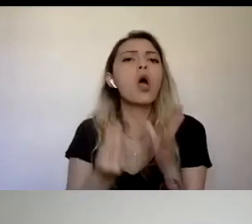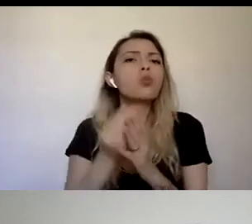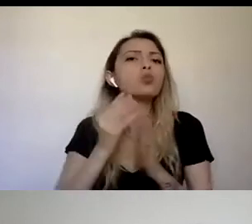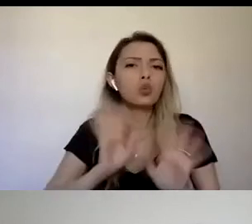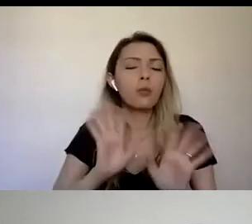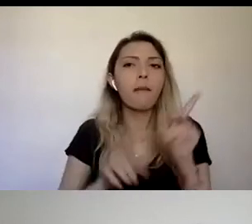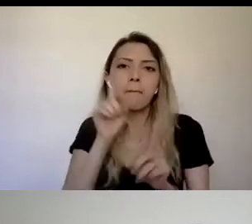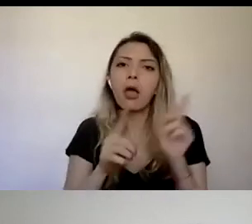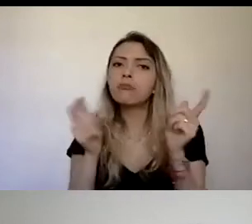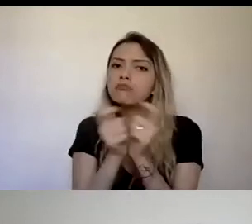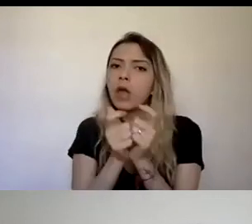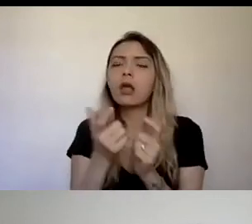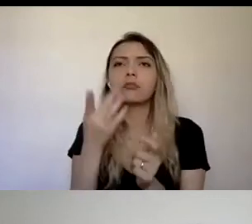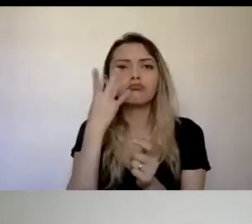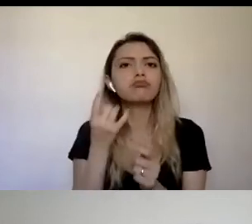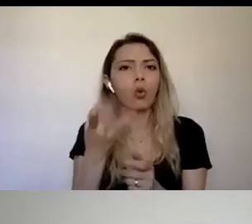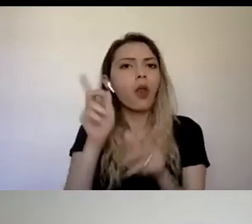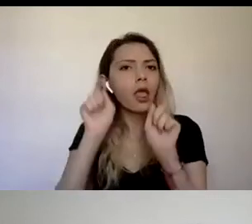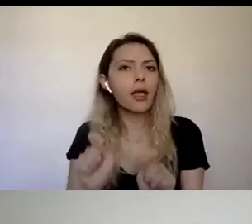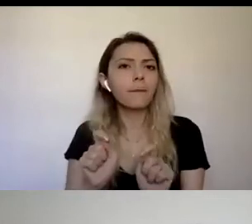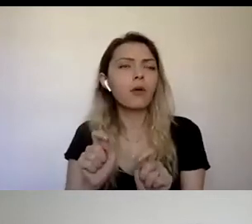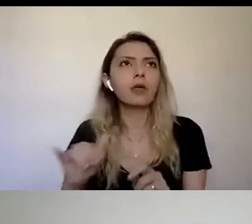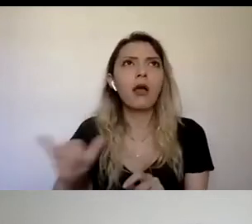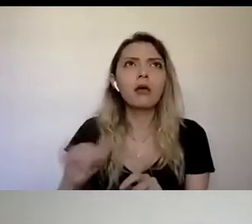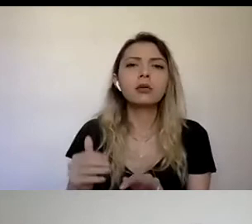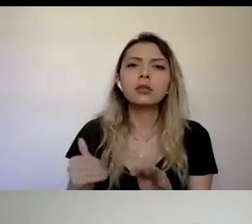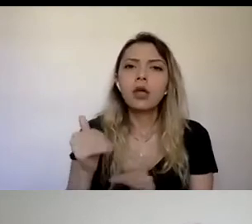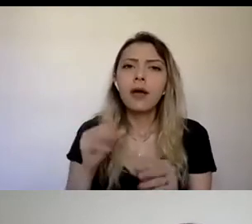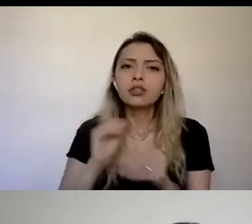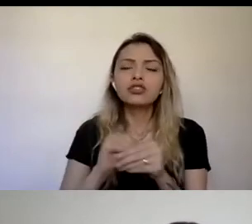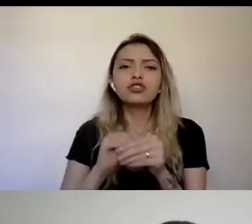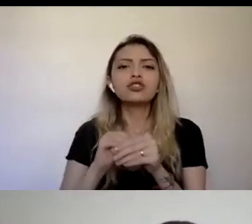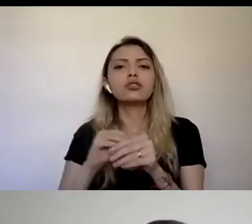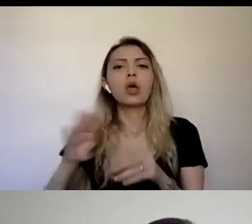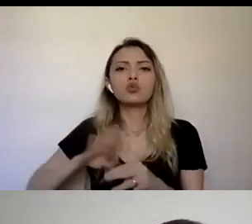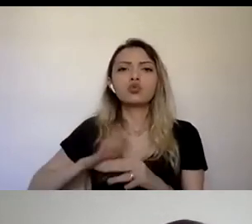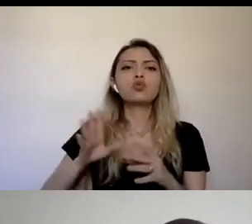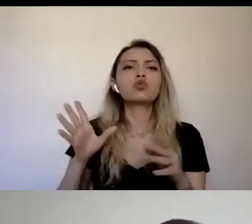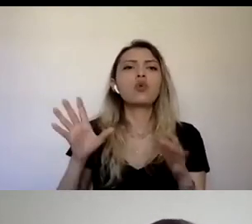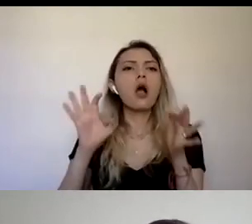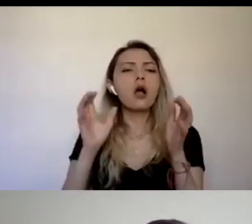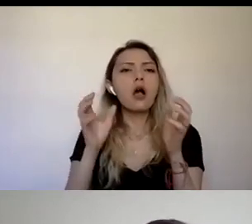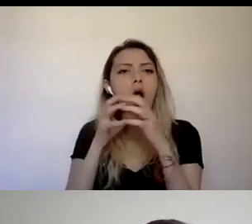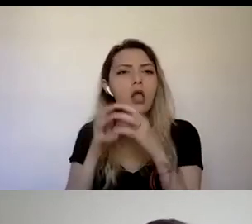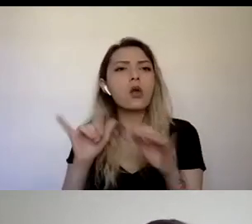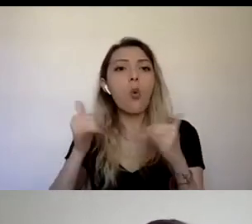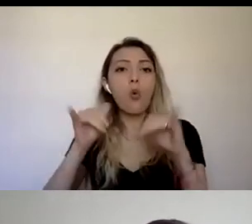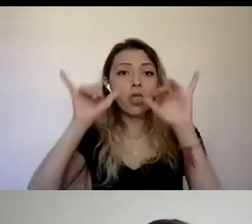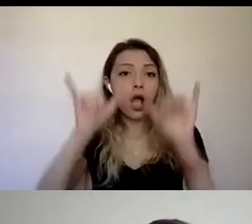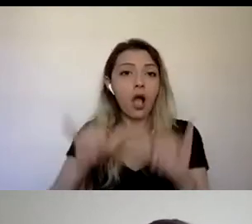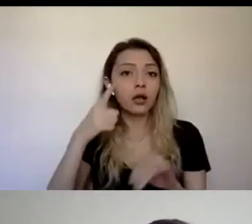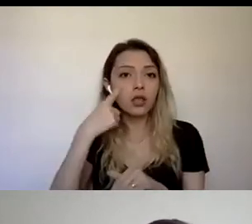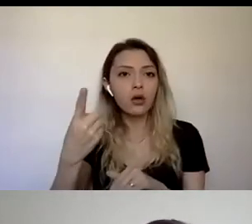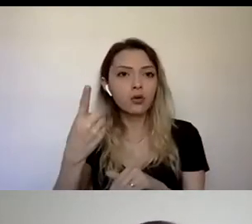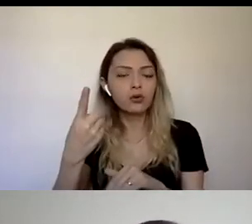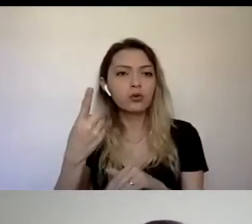yakın zamanda İzmir Çocuk Hakları Ağı'nın oluşturduğu oyun hakkıyla ilgili yerel alanda